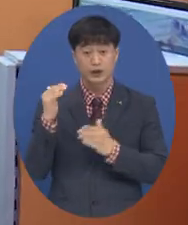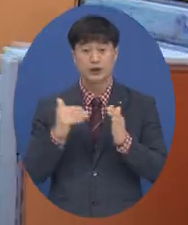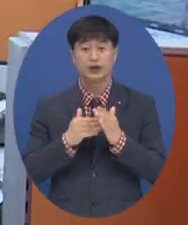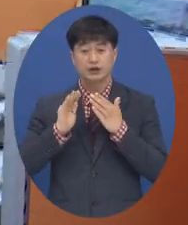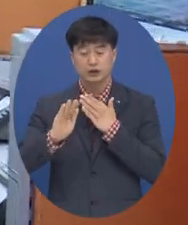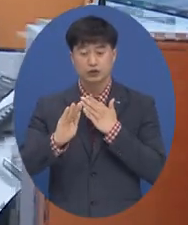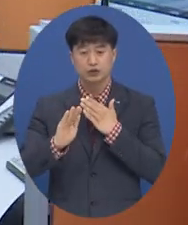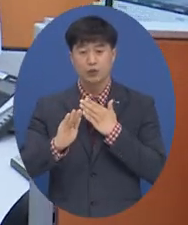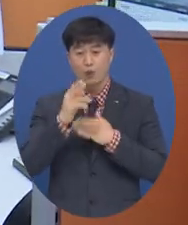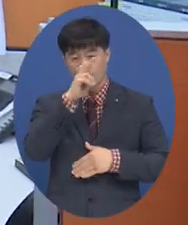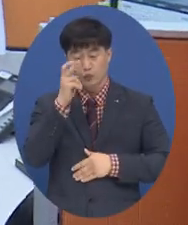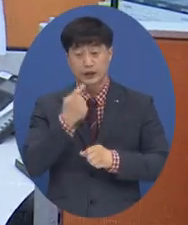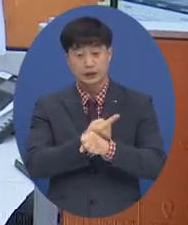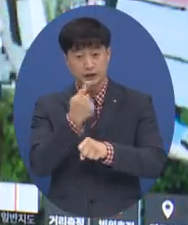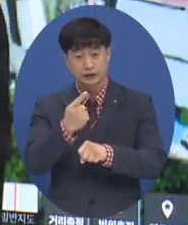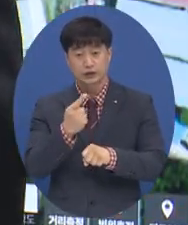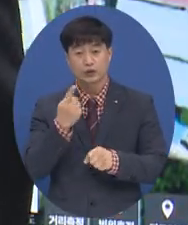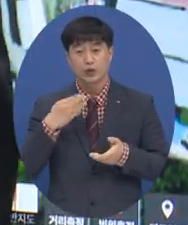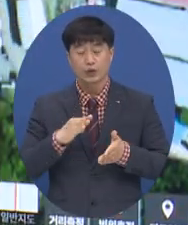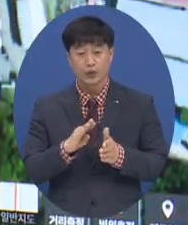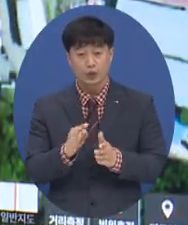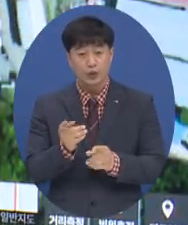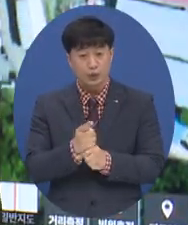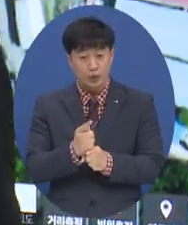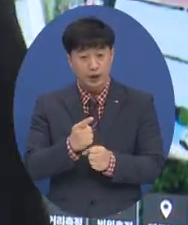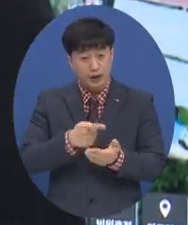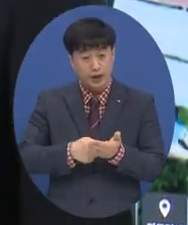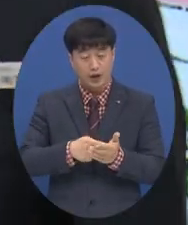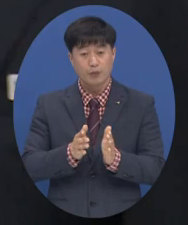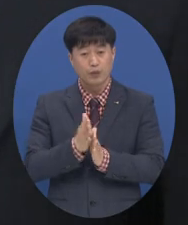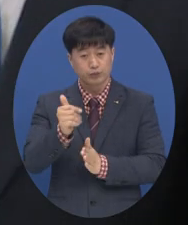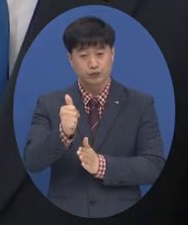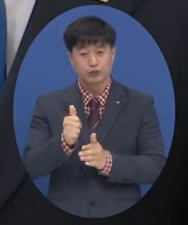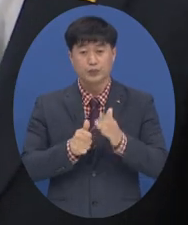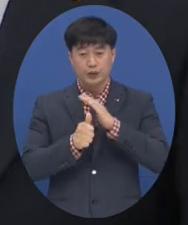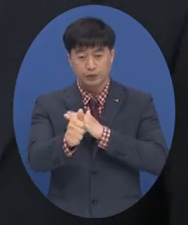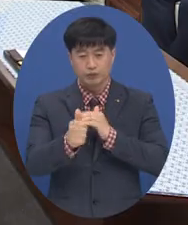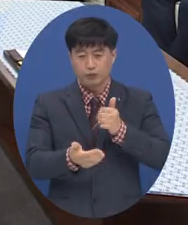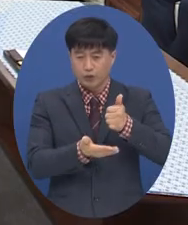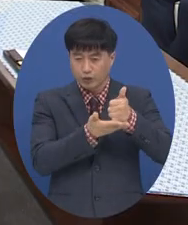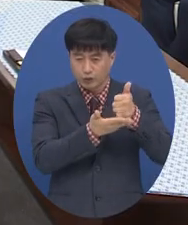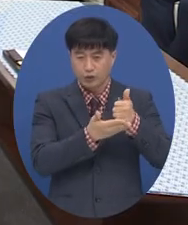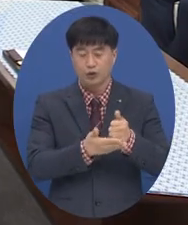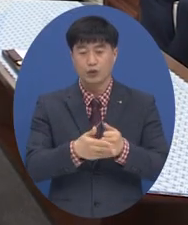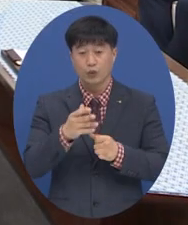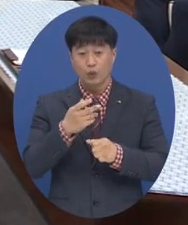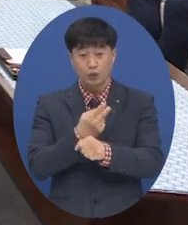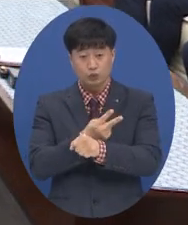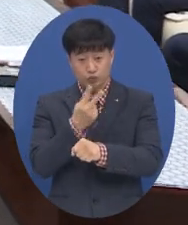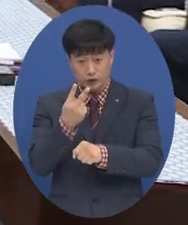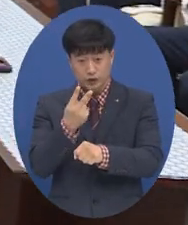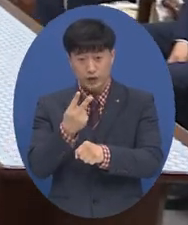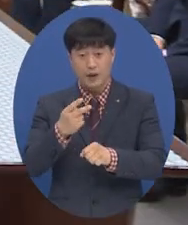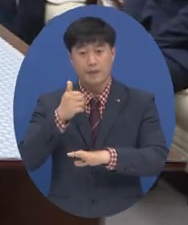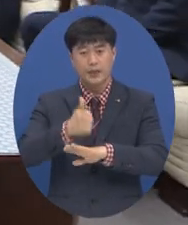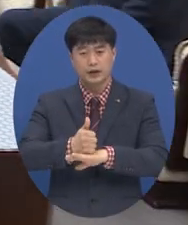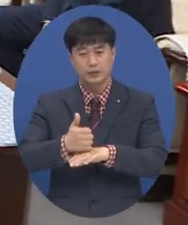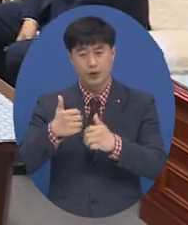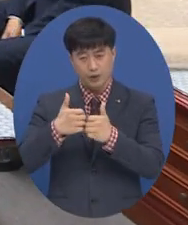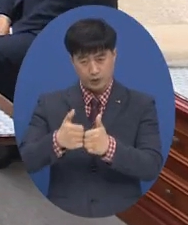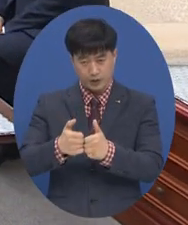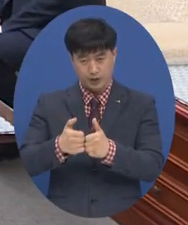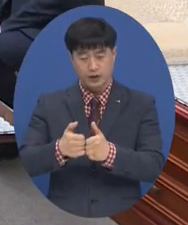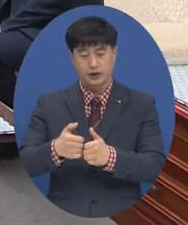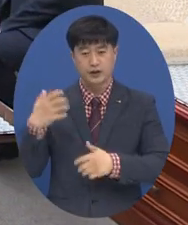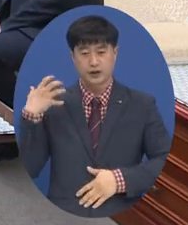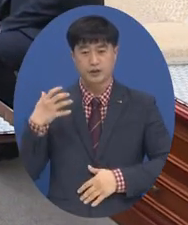기자회견을 마친 후 오후 1시엔 경기도 소방재난본부를 방문해 직원들을 격려했습니다. 오후 2시 마지막 확대 간부 회의를